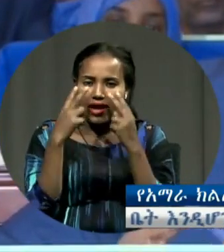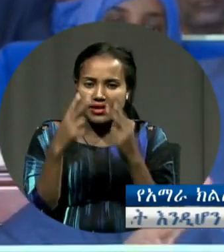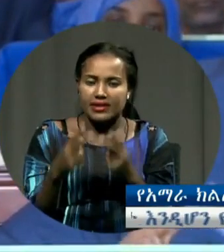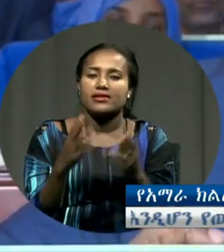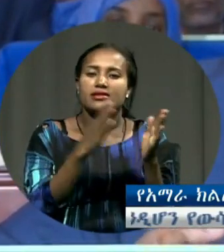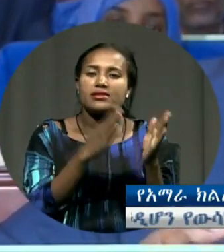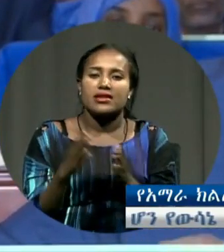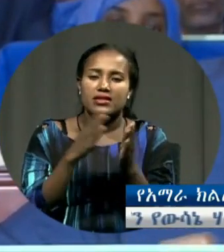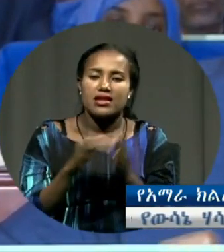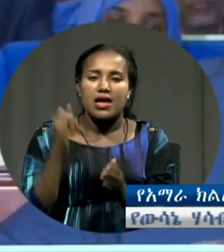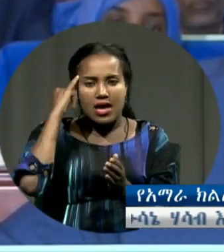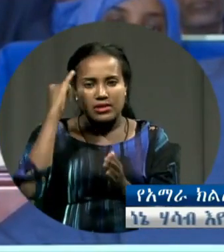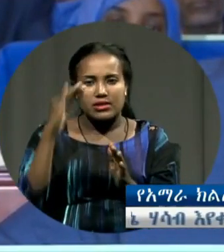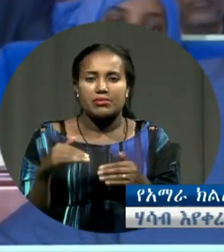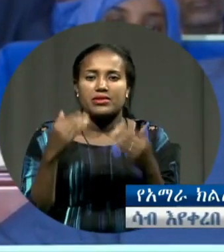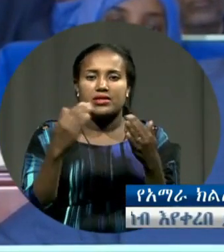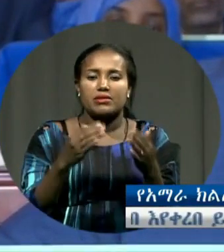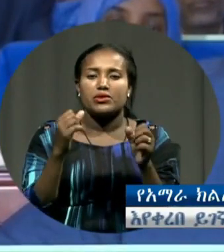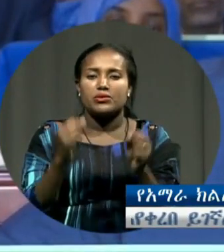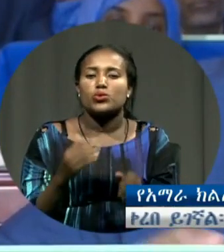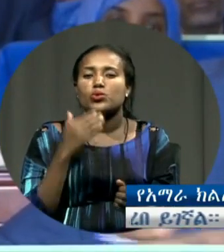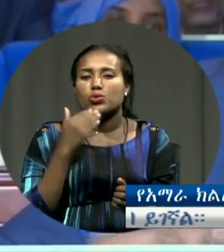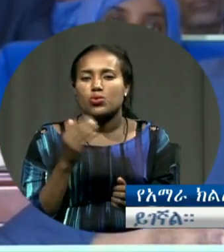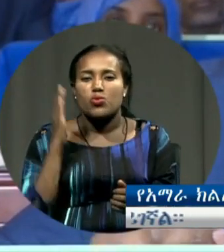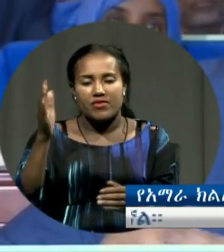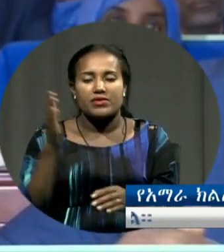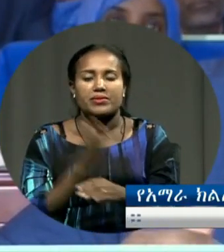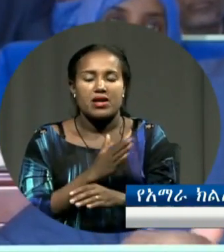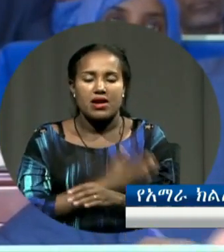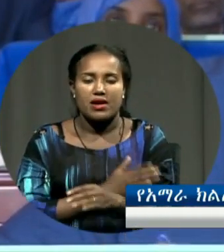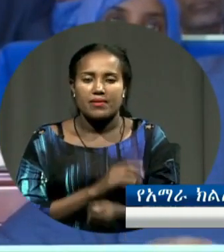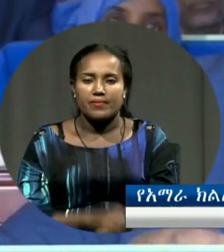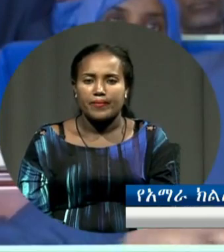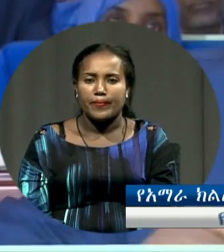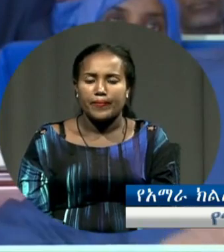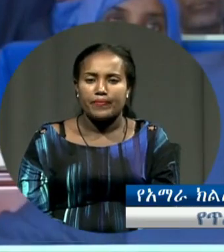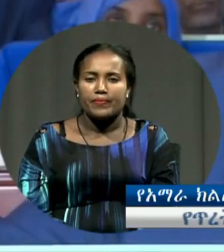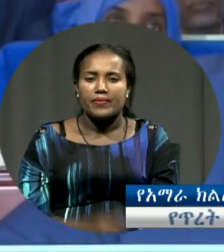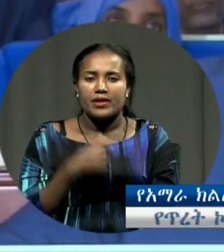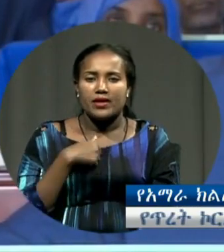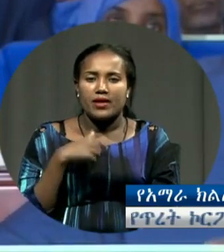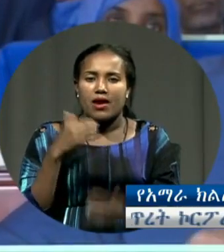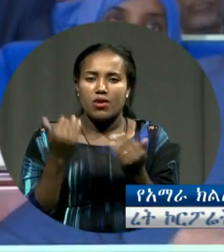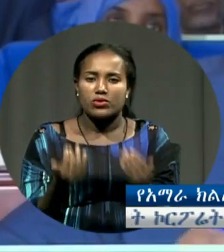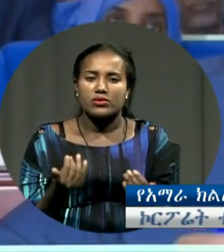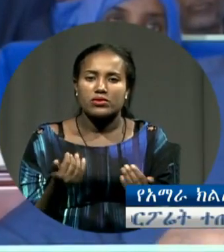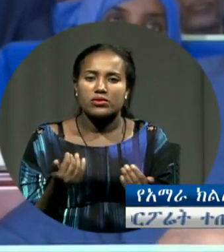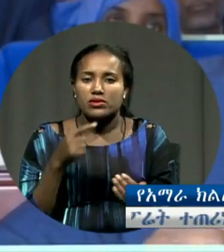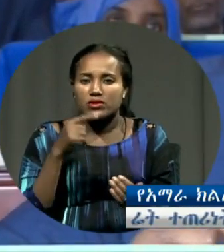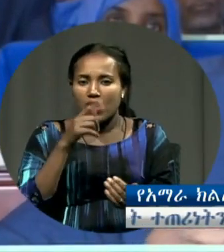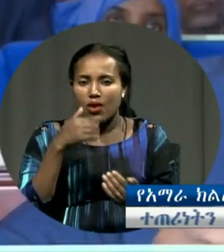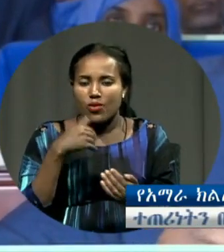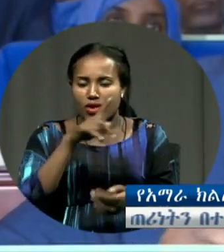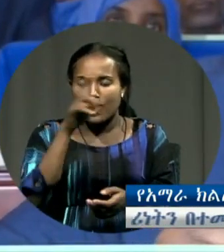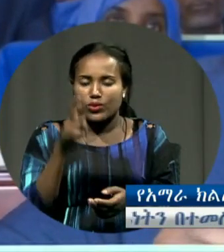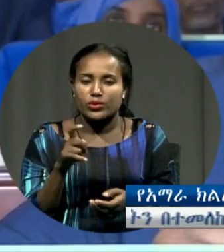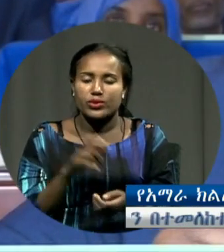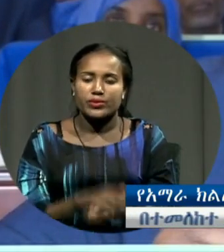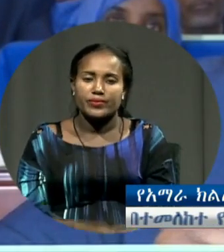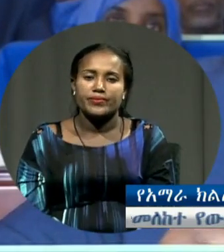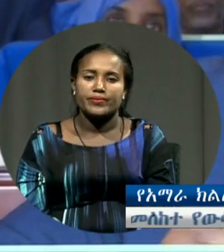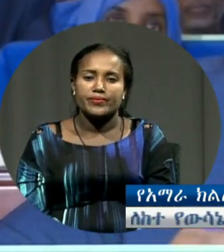ተዘጋጅተን ሐሳቡን ሰጥበት እንችል ጥሩ ነው። ይሄ ወደፊት ይታረም። እኔ አሁን ያሉኝ ጥያቄዎች